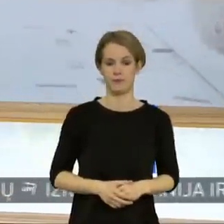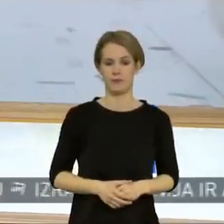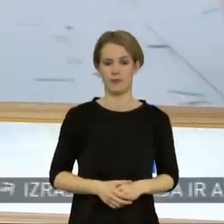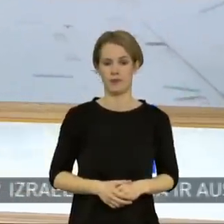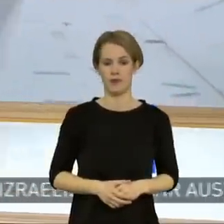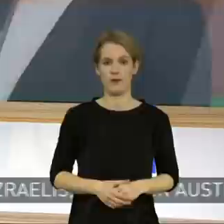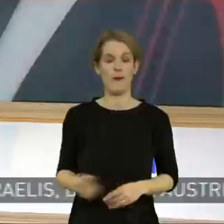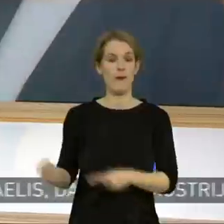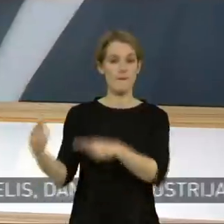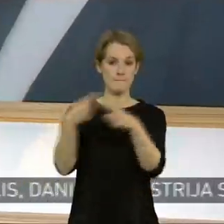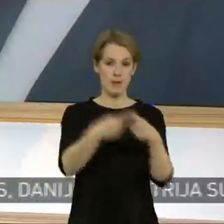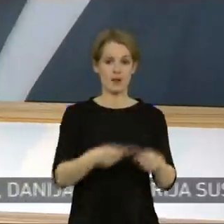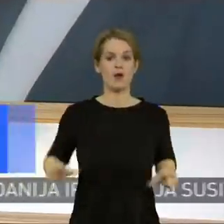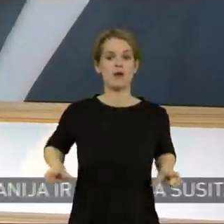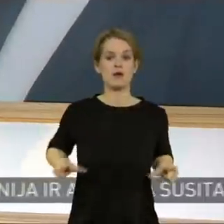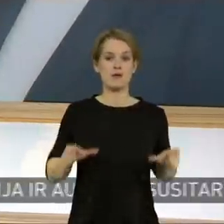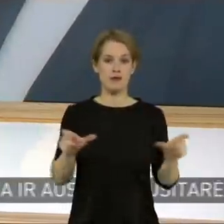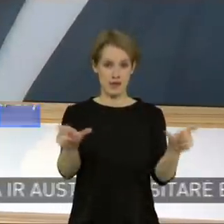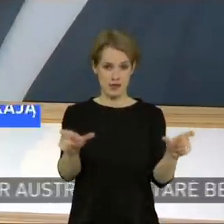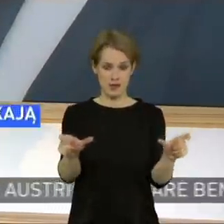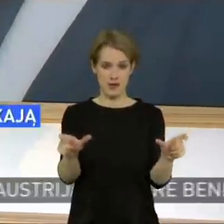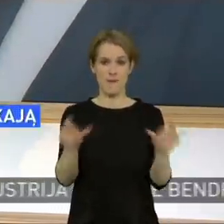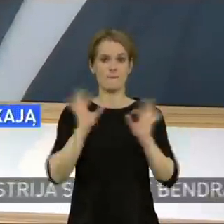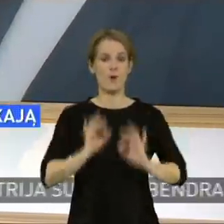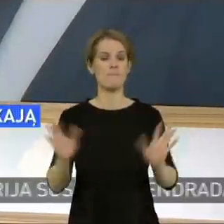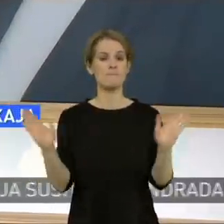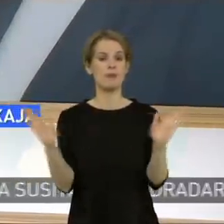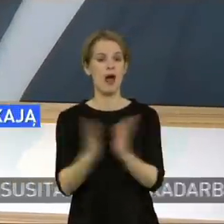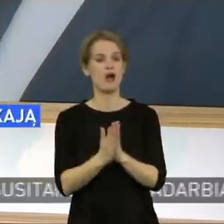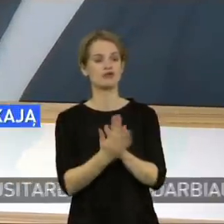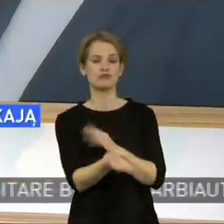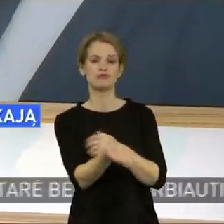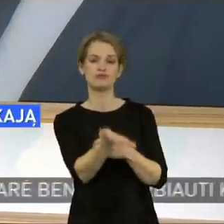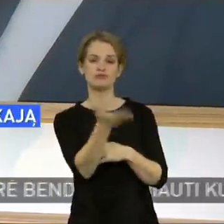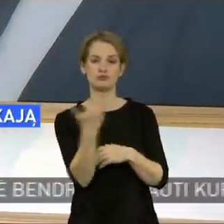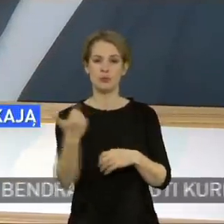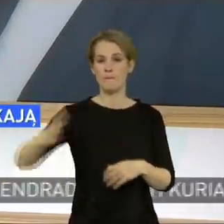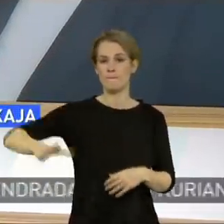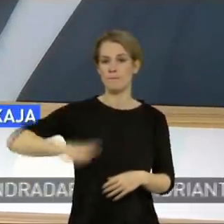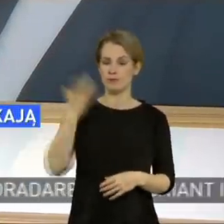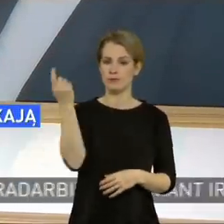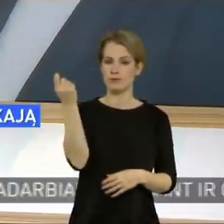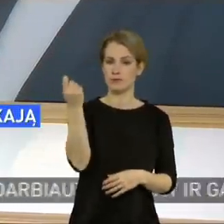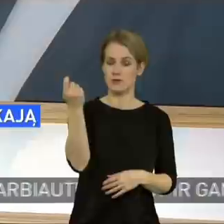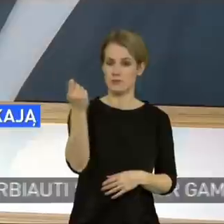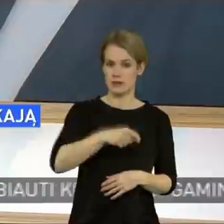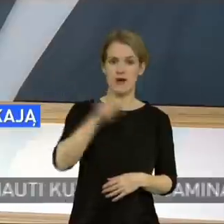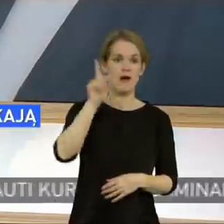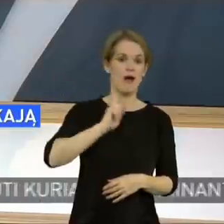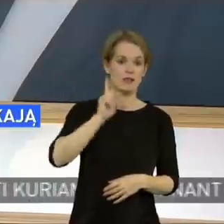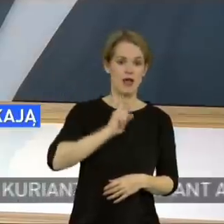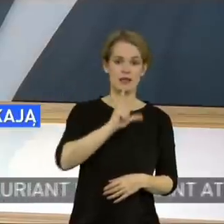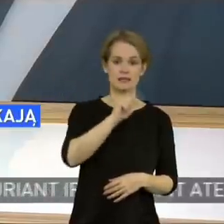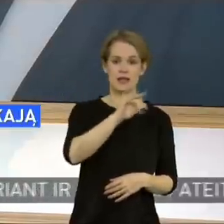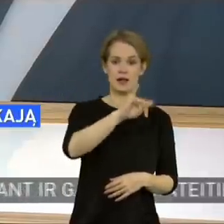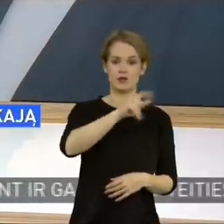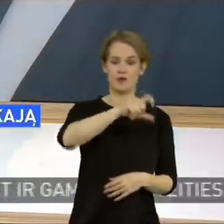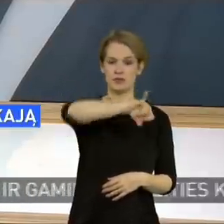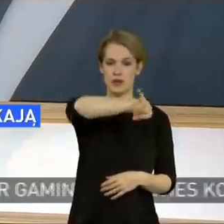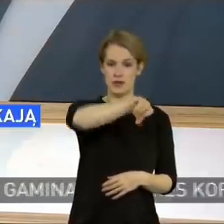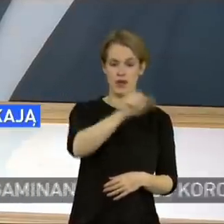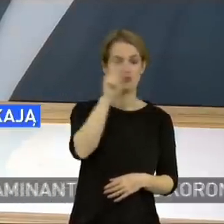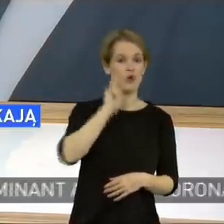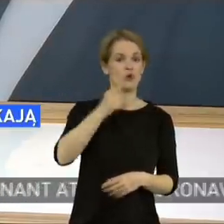Baltarusijos generalinė prokuratūra prašo Lietuvos išduoti buvusią kandidatę į prezidentus Svetlaną Cichanouskają. Minskas nori ją